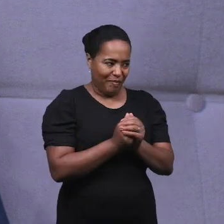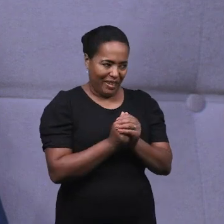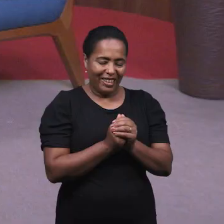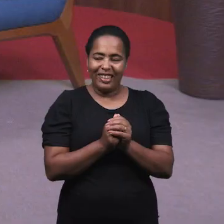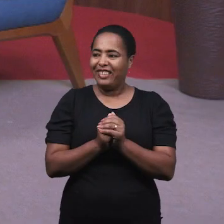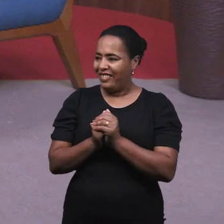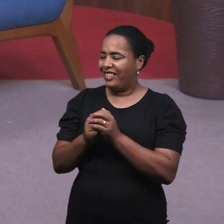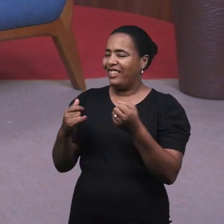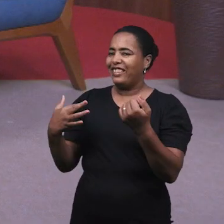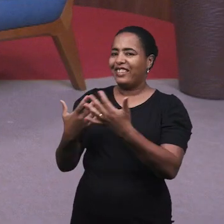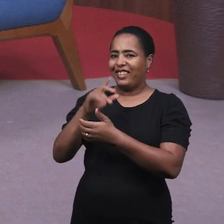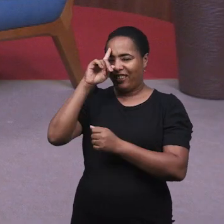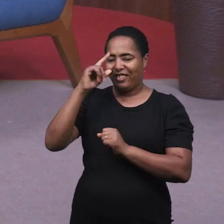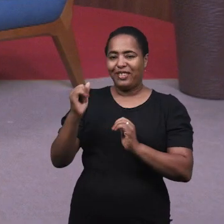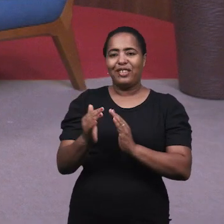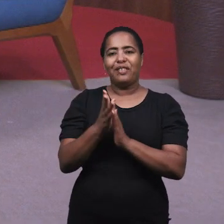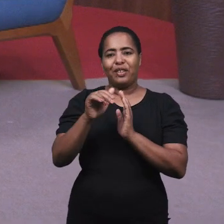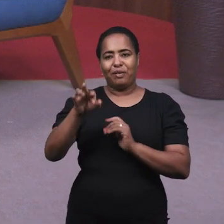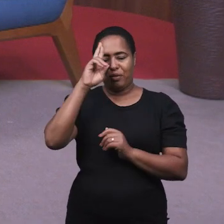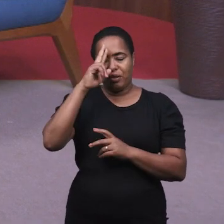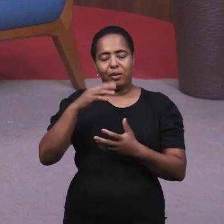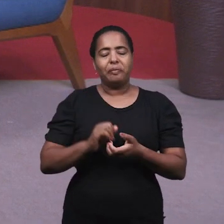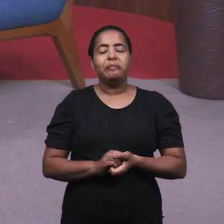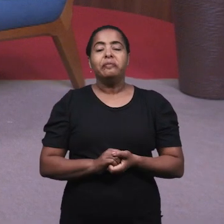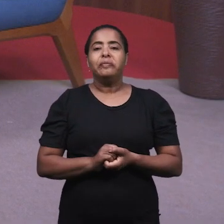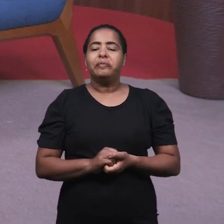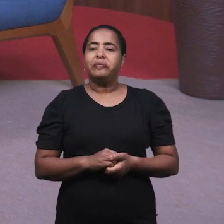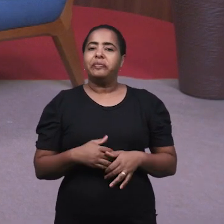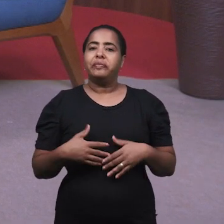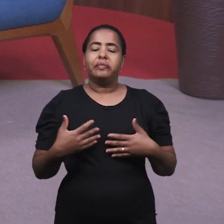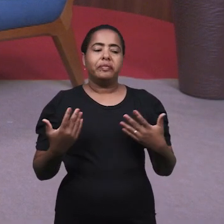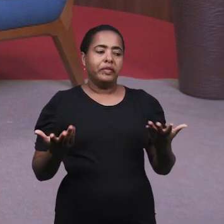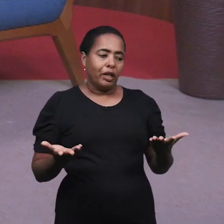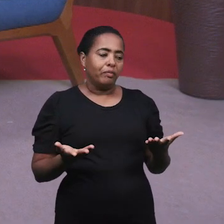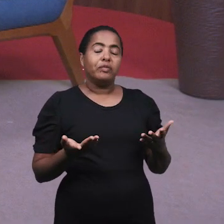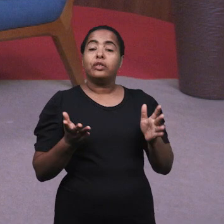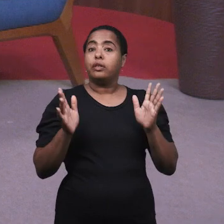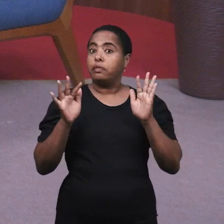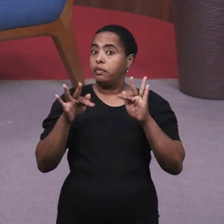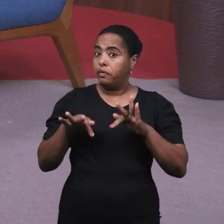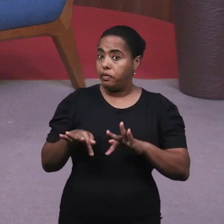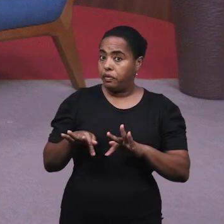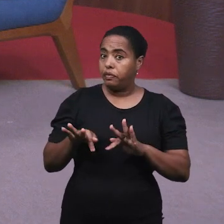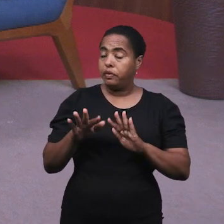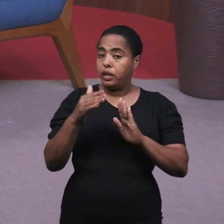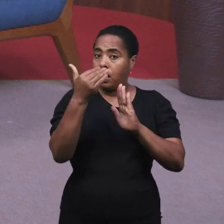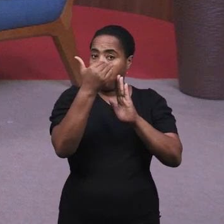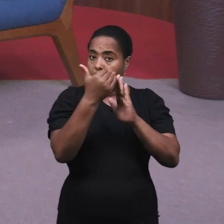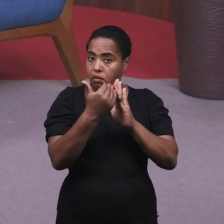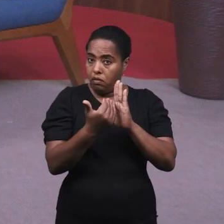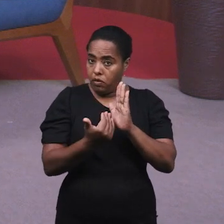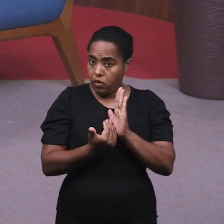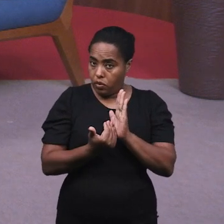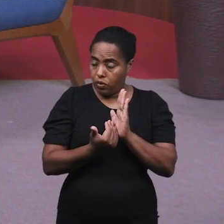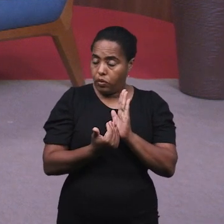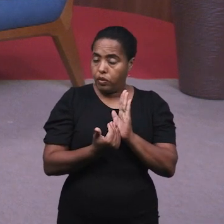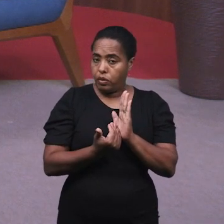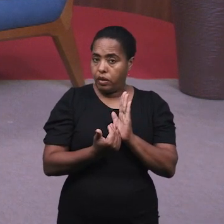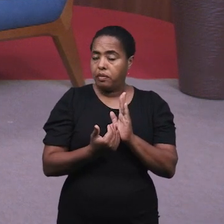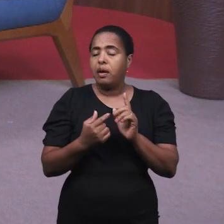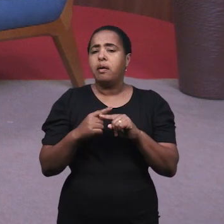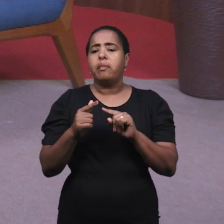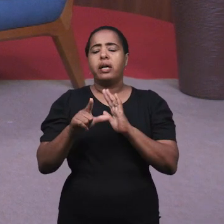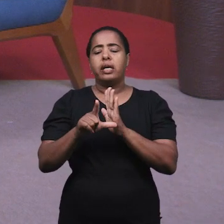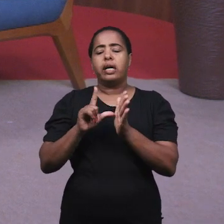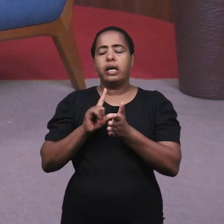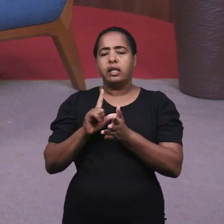bien, nous arrivons à la fin de cette édition, de notre partie, mais avant de finir, nous allons montrer ici le